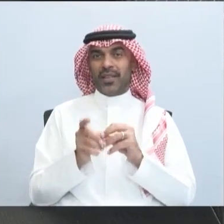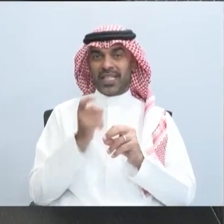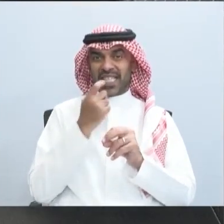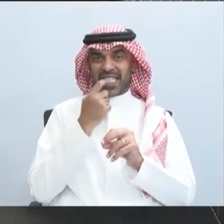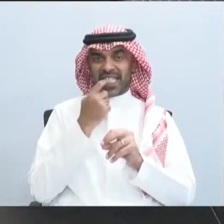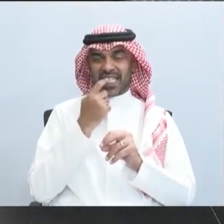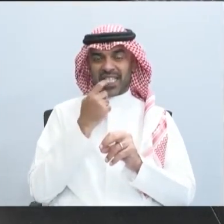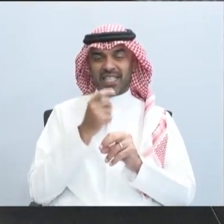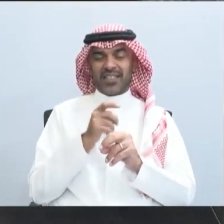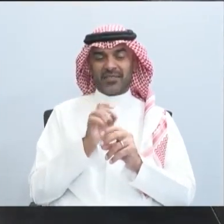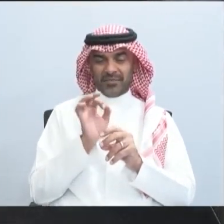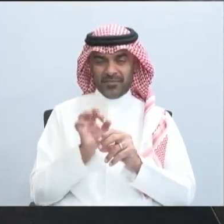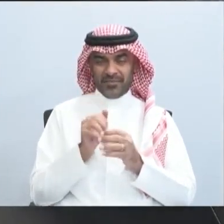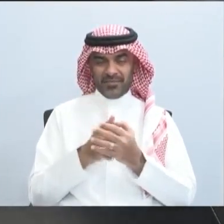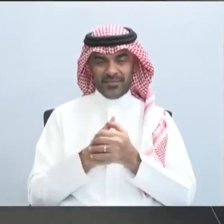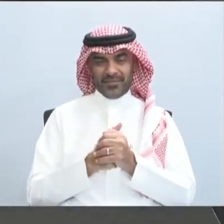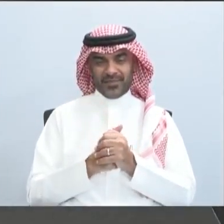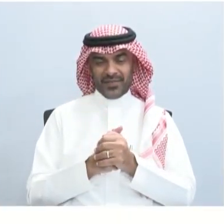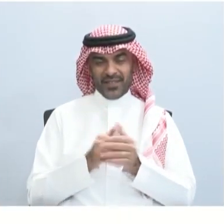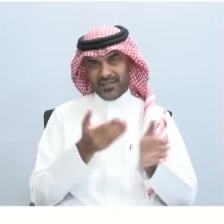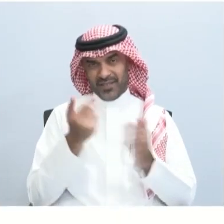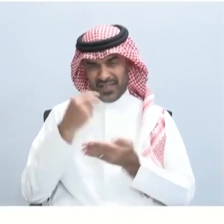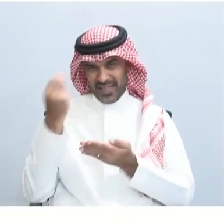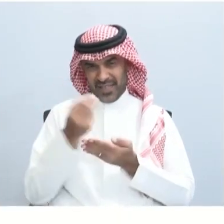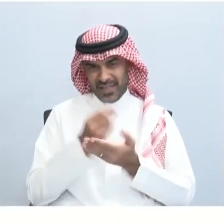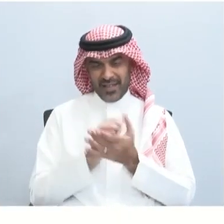ابيض رائعون لنكتب